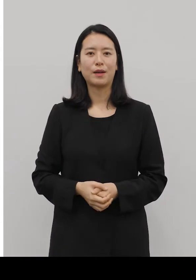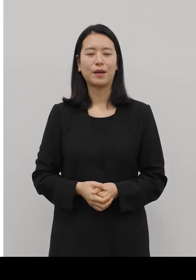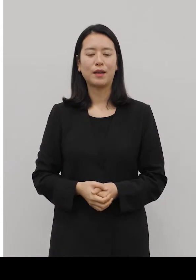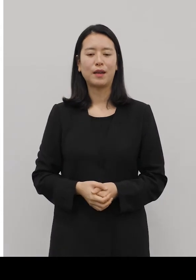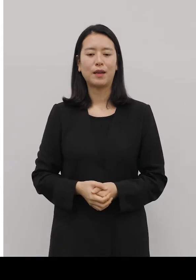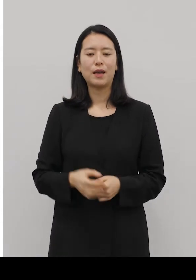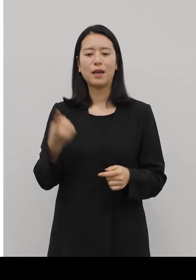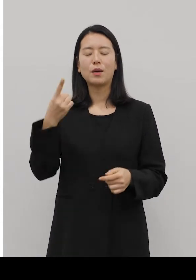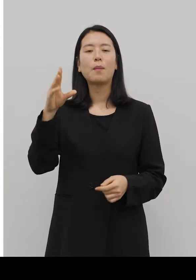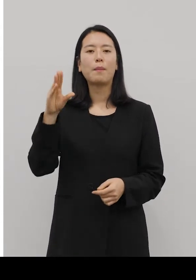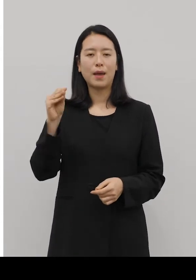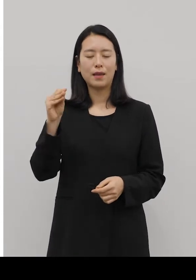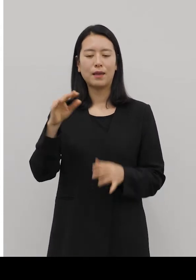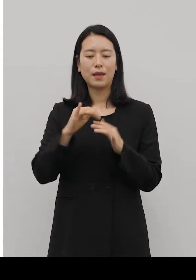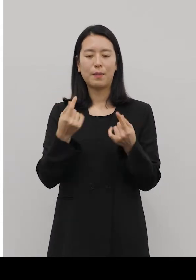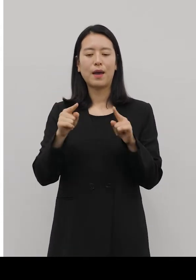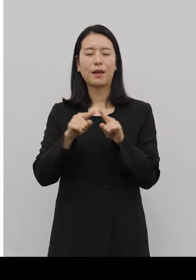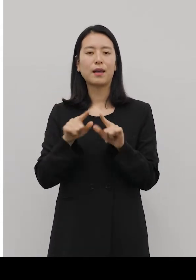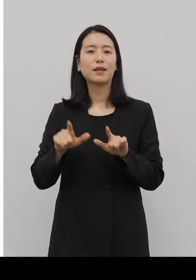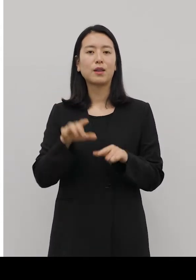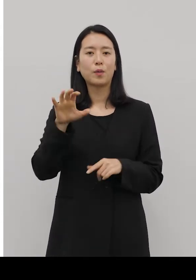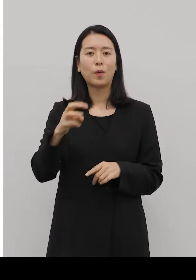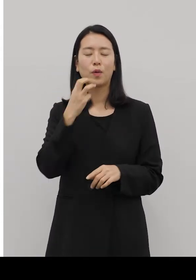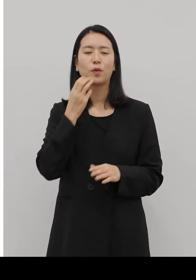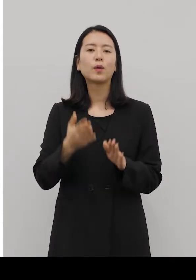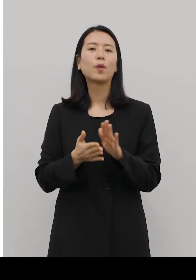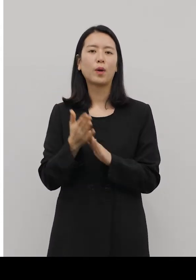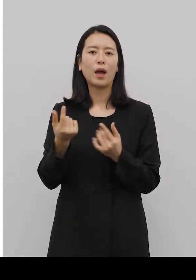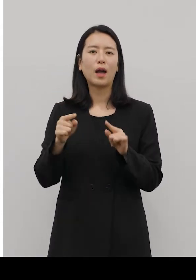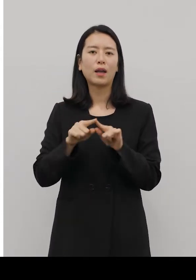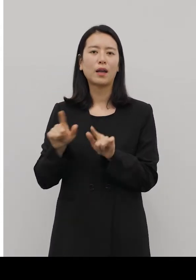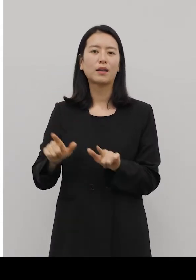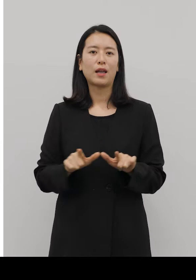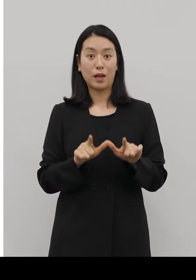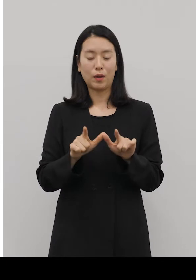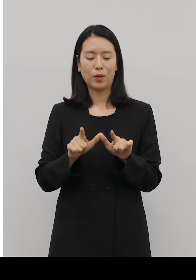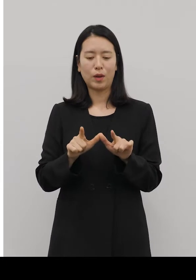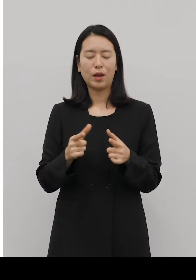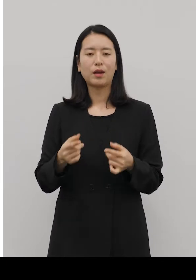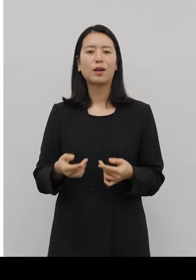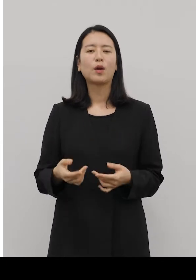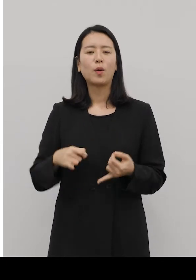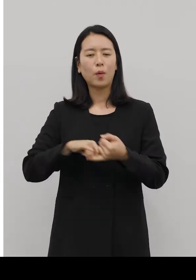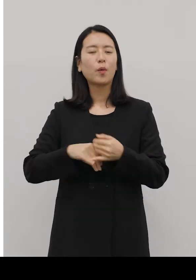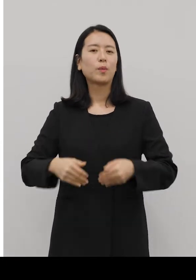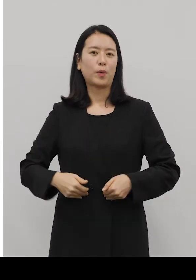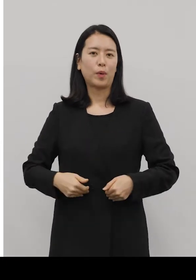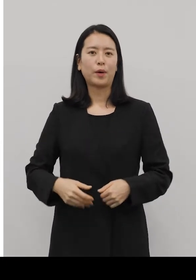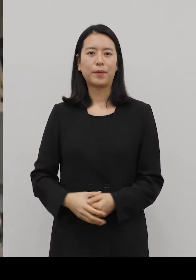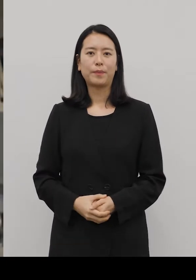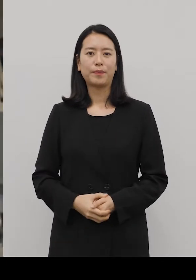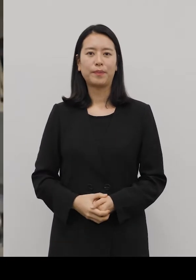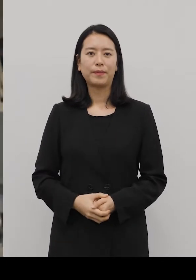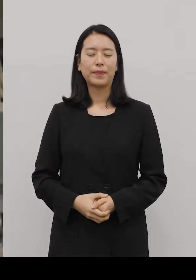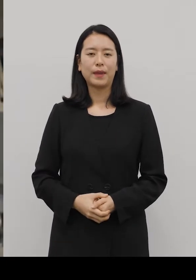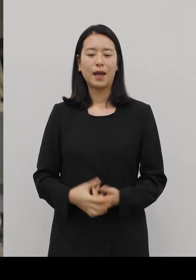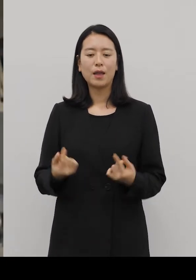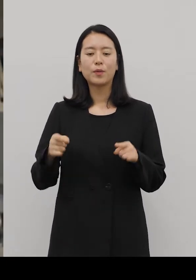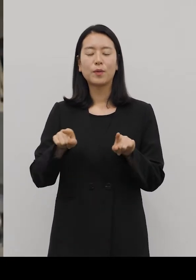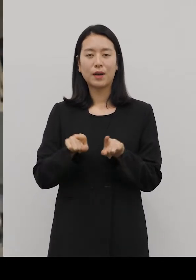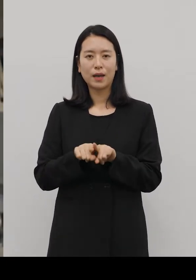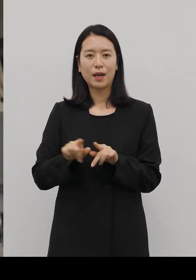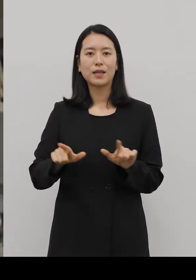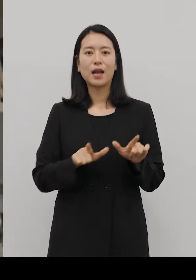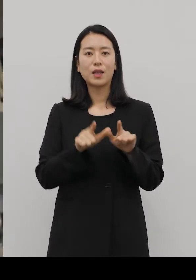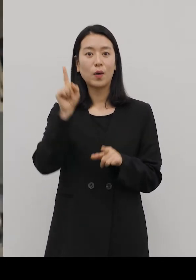천만 시민이 함께 살아가는 도시 서울, 이제 공존을 위한 변화는 선택이 아닌 필수입니다. 누구나